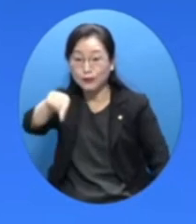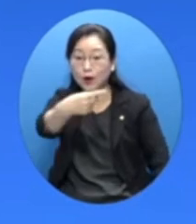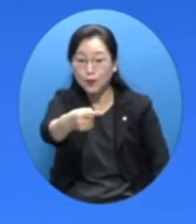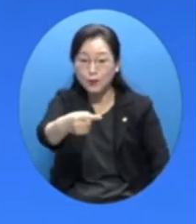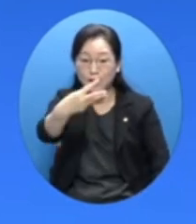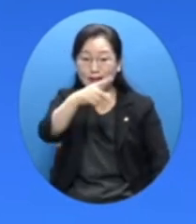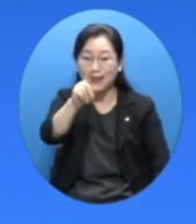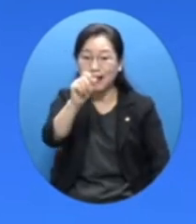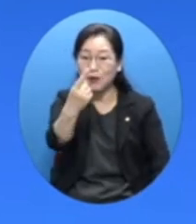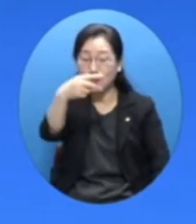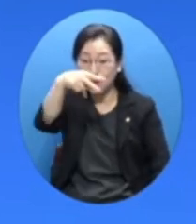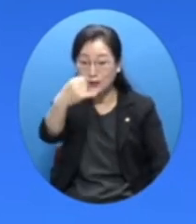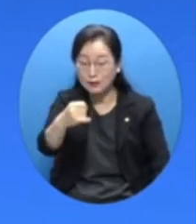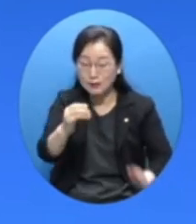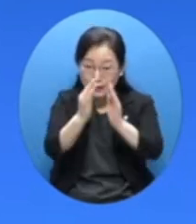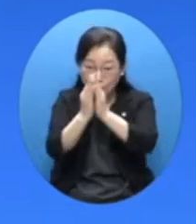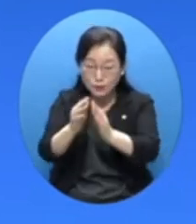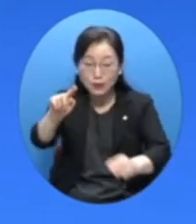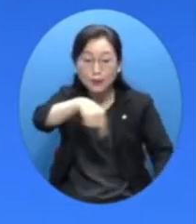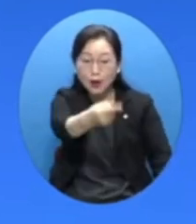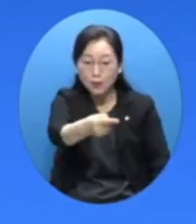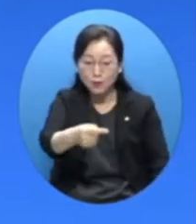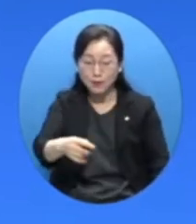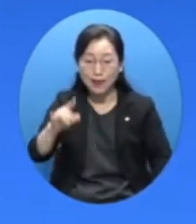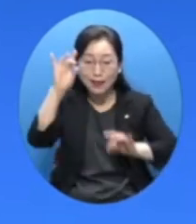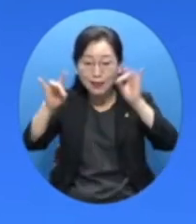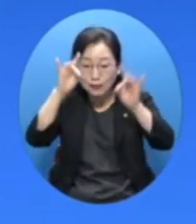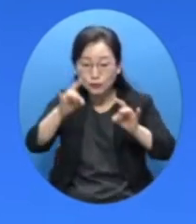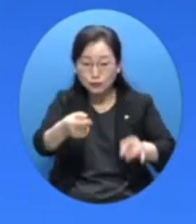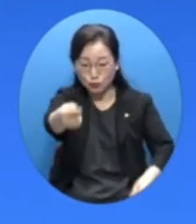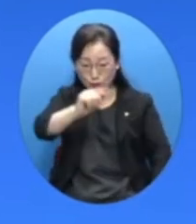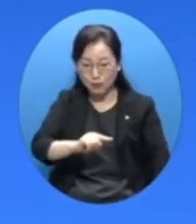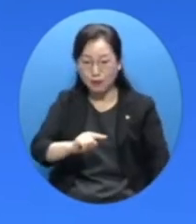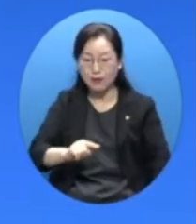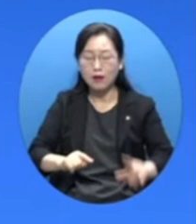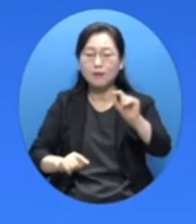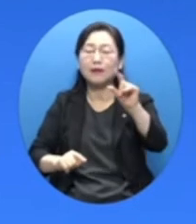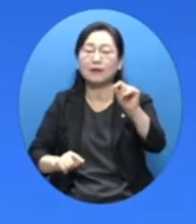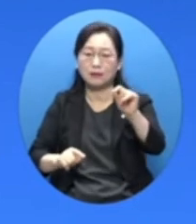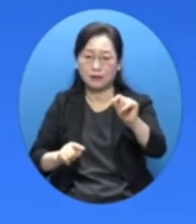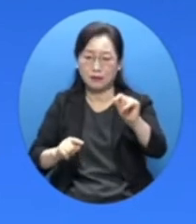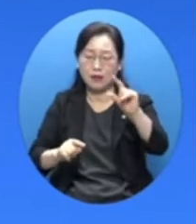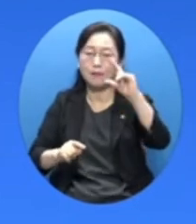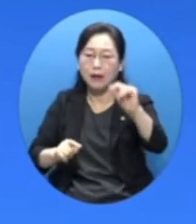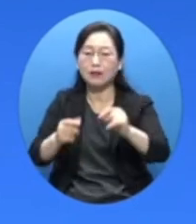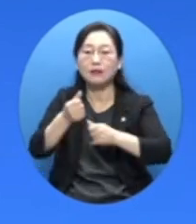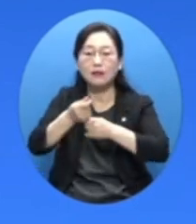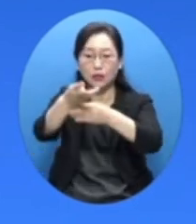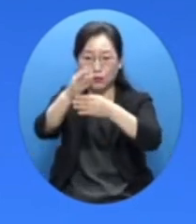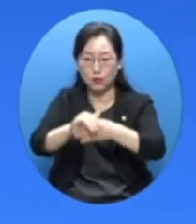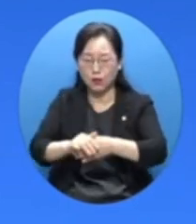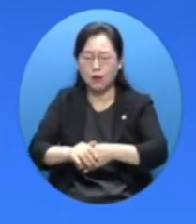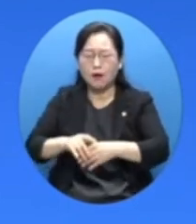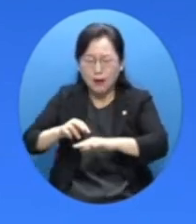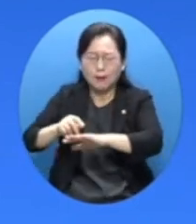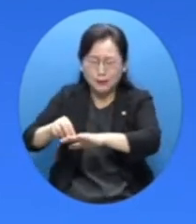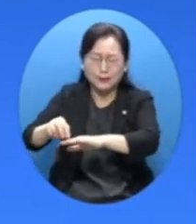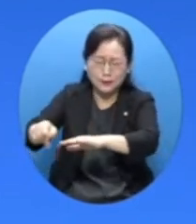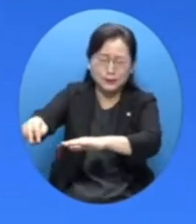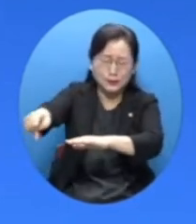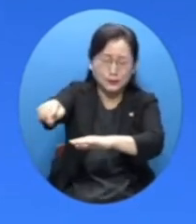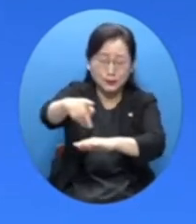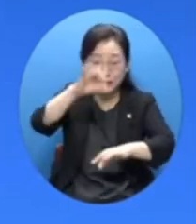라오스를지나 태국까지 오는 그 거리가 1만km인데 며칠을 걸어서 그 길을 넘어와서 태국에 오면